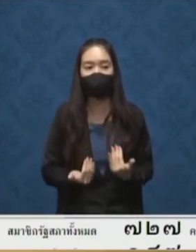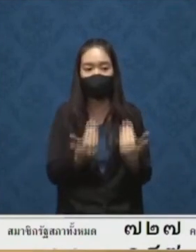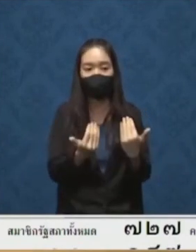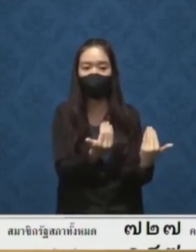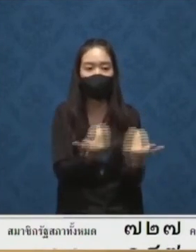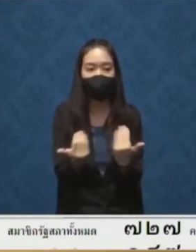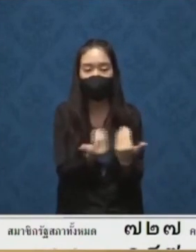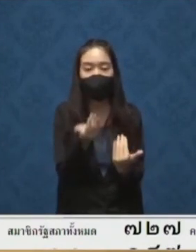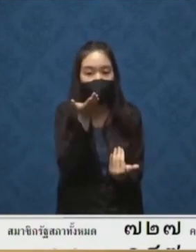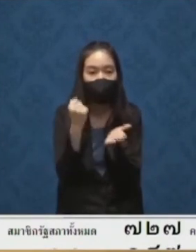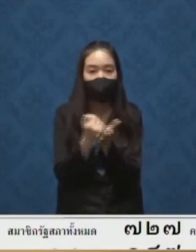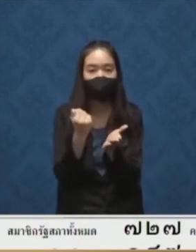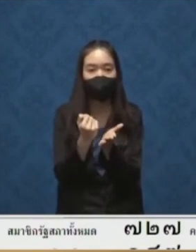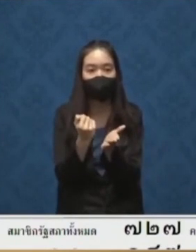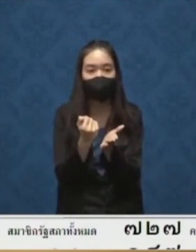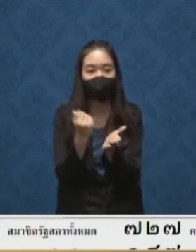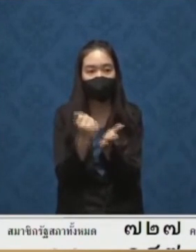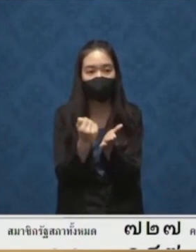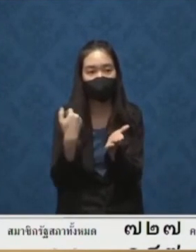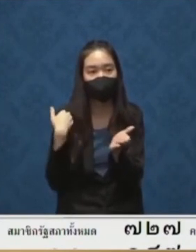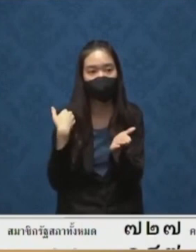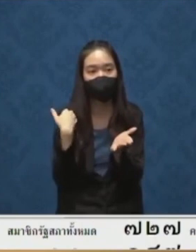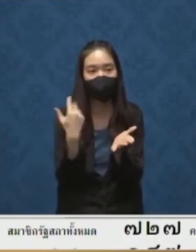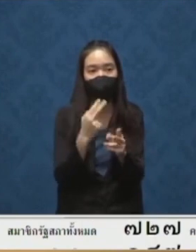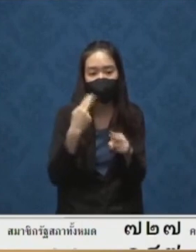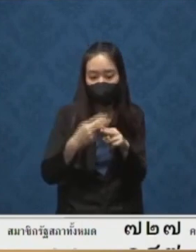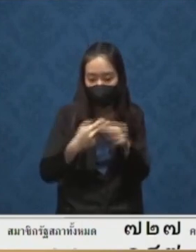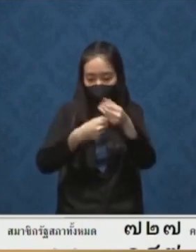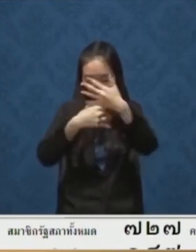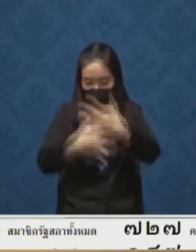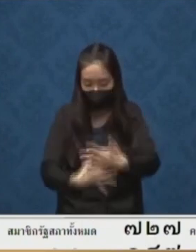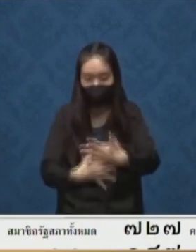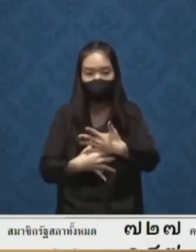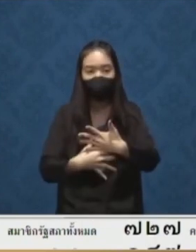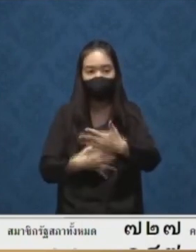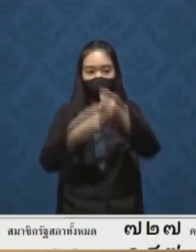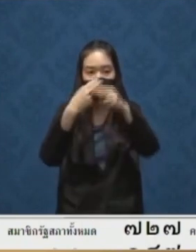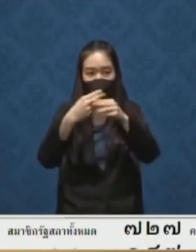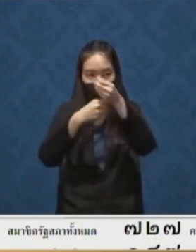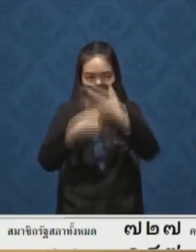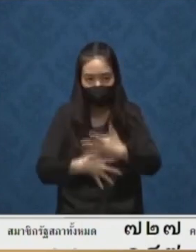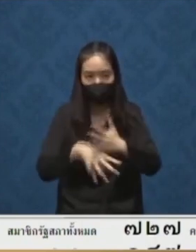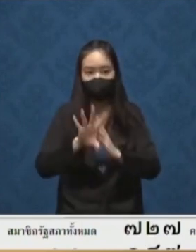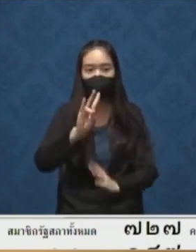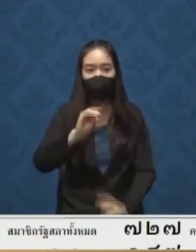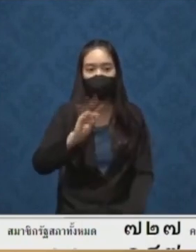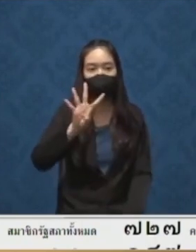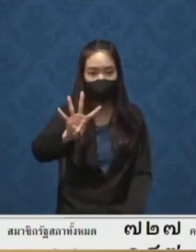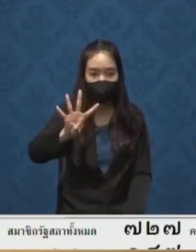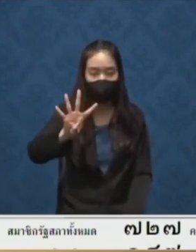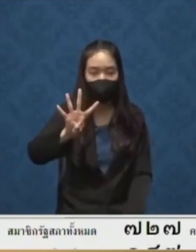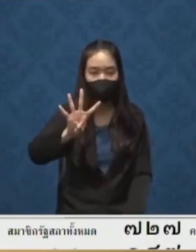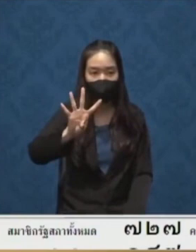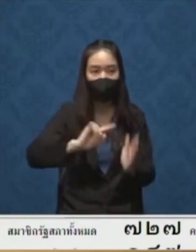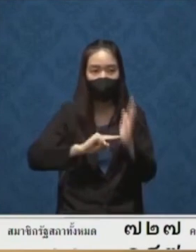พทานตราสืบสกุลอยู่ในคิวอยู่ในลำดับทั้หมดข้างอยู่ถึง 74 รายด้กันนับ